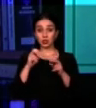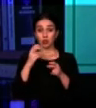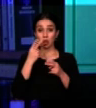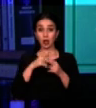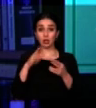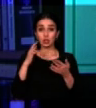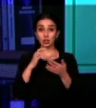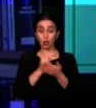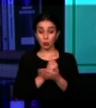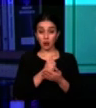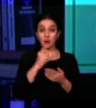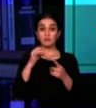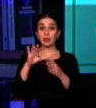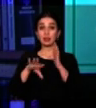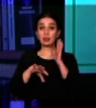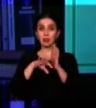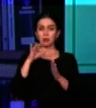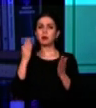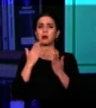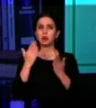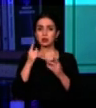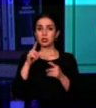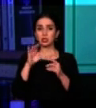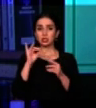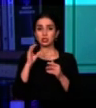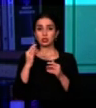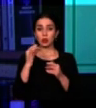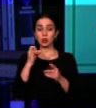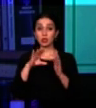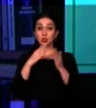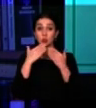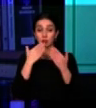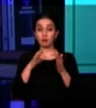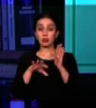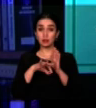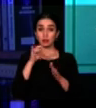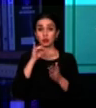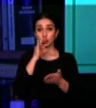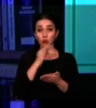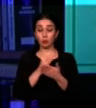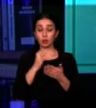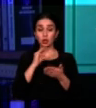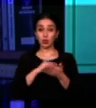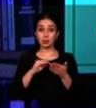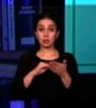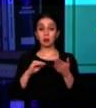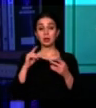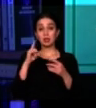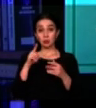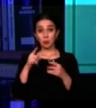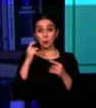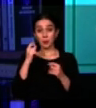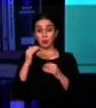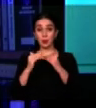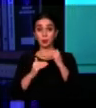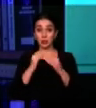Ва ишораларыны тәлейміз. Қанды ишора сөрелген болса, шыны тәлейміз. Ва жауапын езамыз. Хозы бір-ма-бір шу